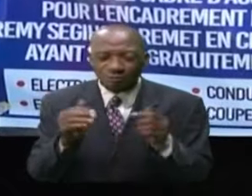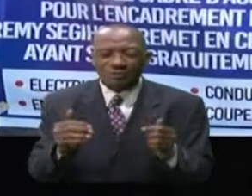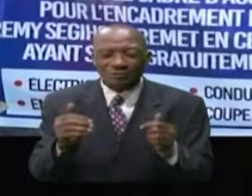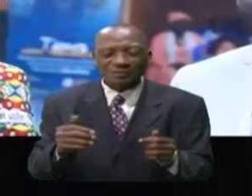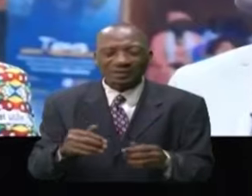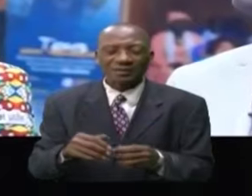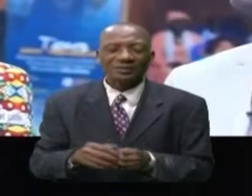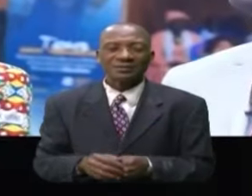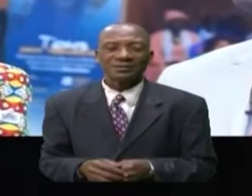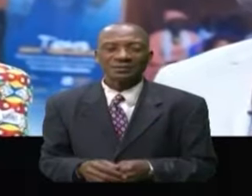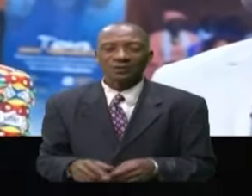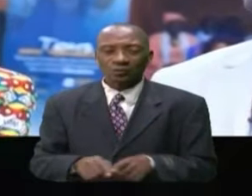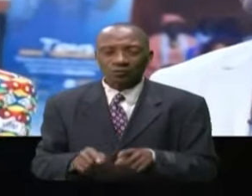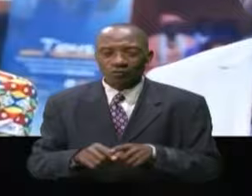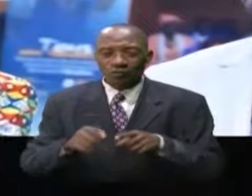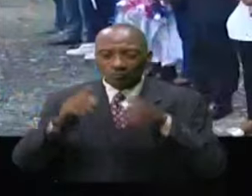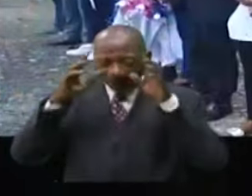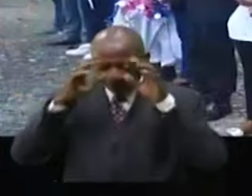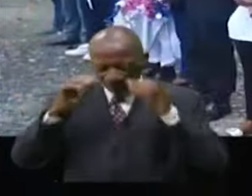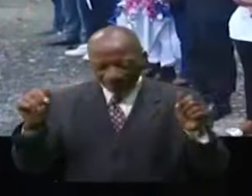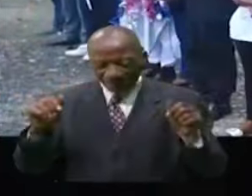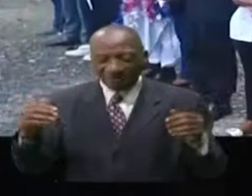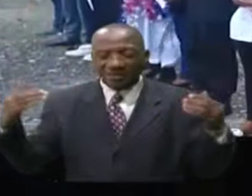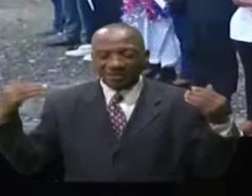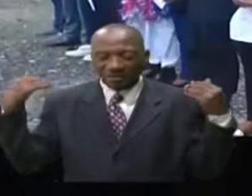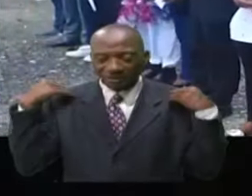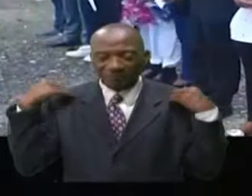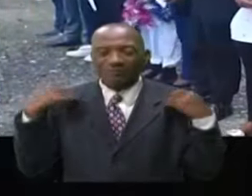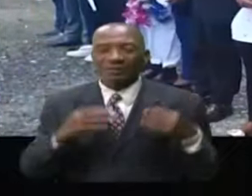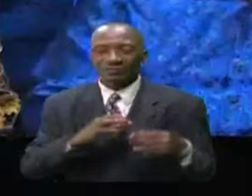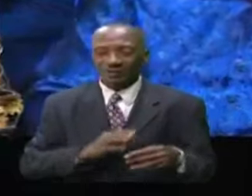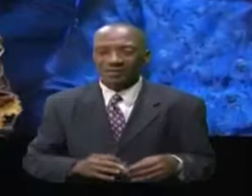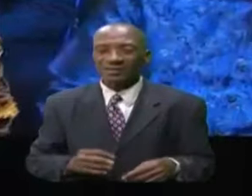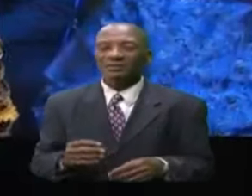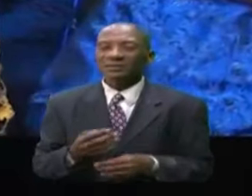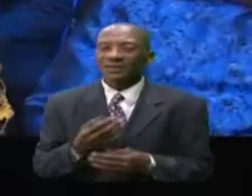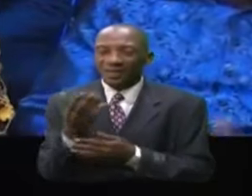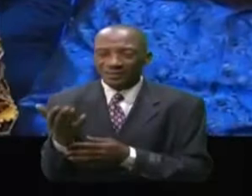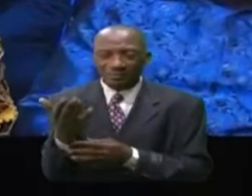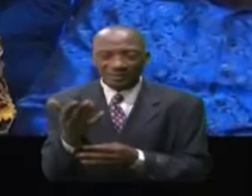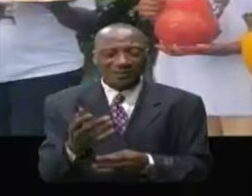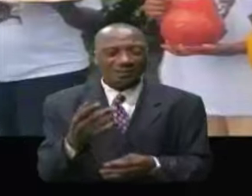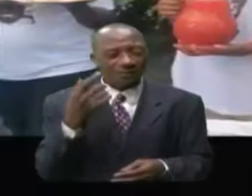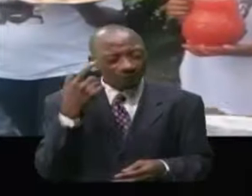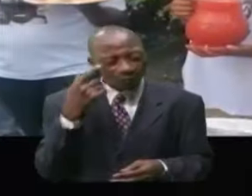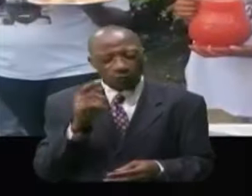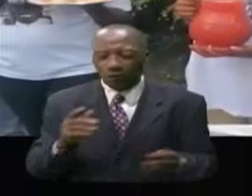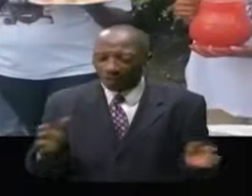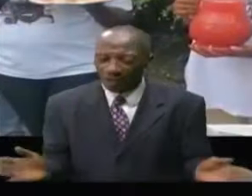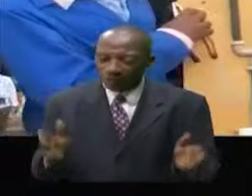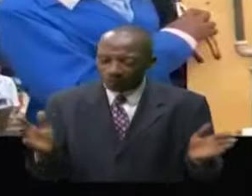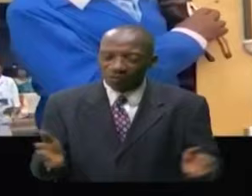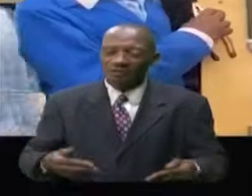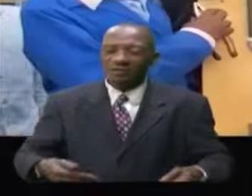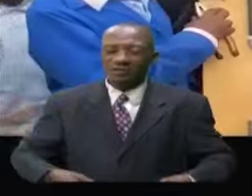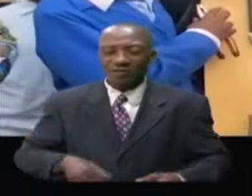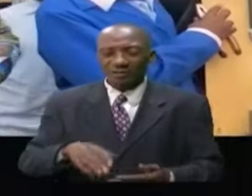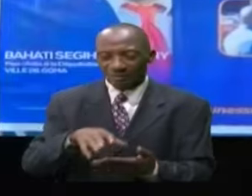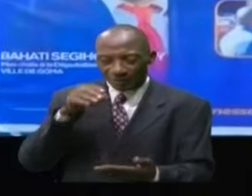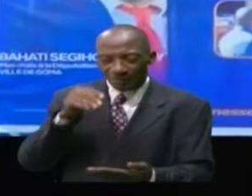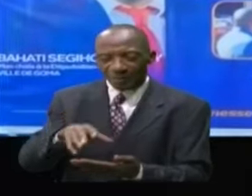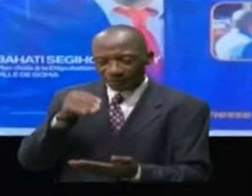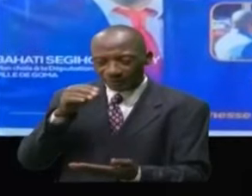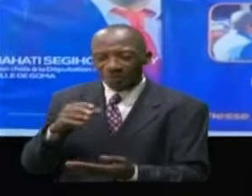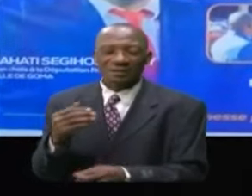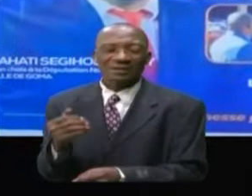du chef de l'État pour l'encadrement de la jeunesse en prônant l'autonomisation. Ces lauréats ont bénéficié des acquisitions, entre autres, en art culinaire, en électricité,